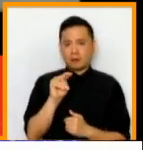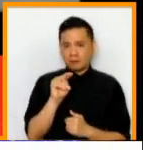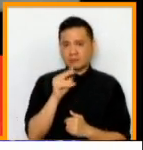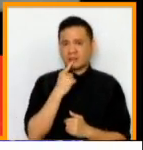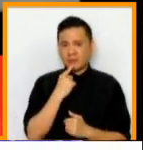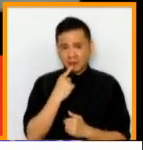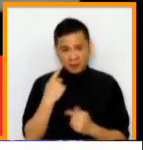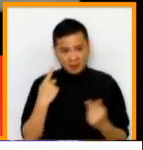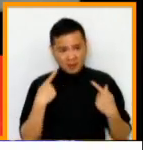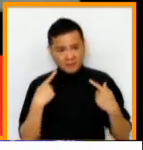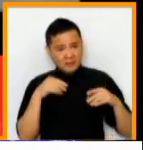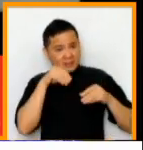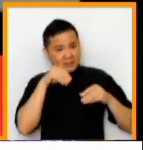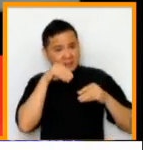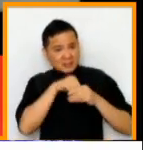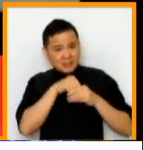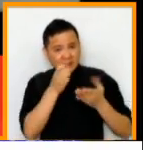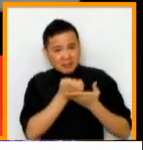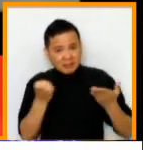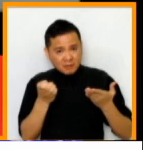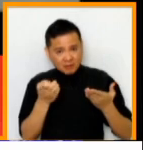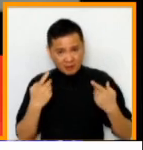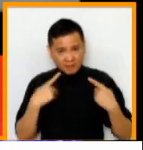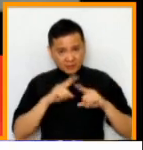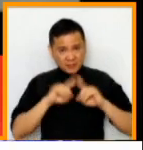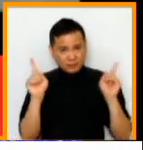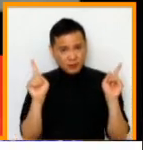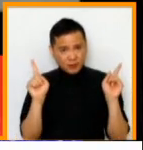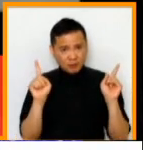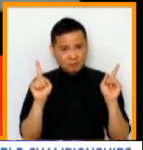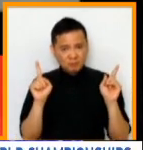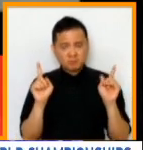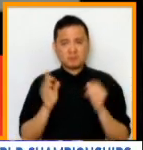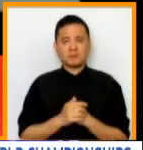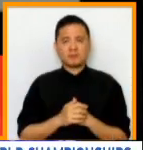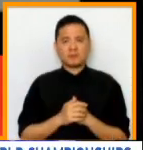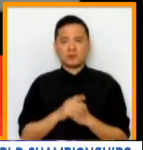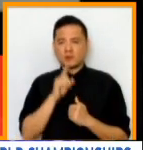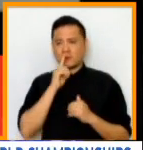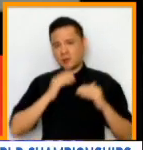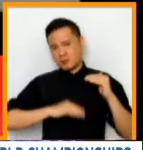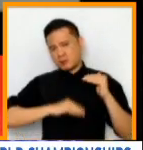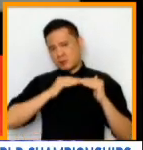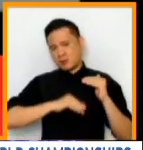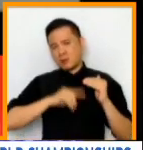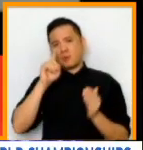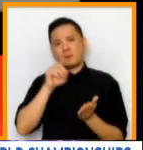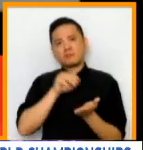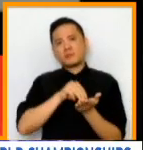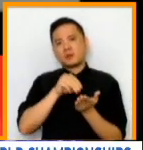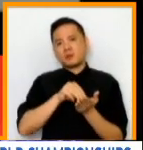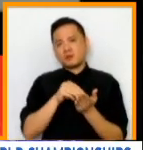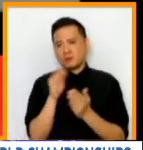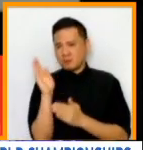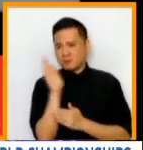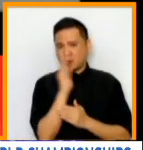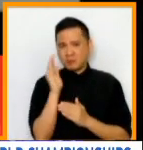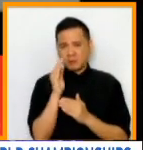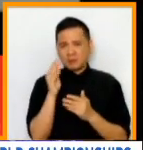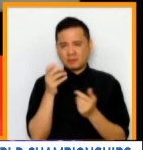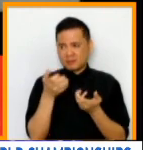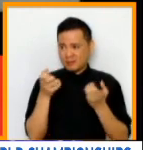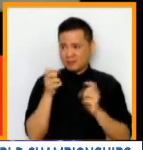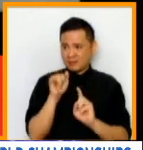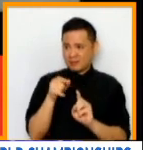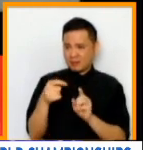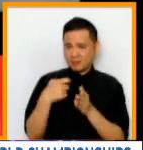nasa loob ng ambulansya, hindi naman daw siguro aabot sa 1 milyong piso ang diferensya sa presyo. Kabilang pa sa mga kinwestiyon